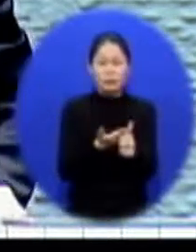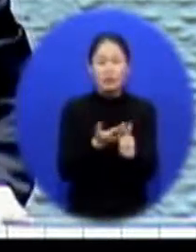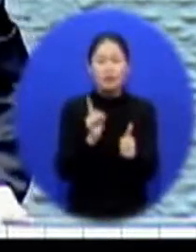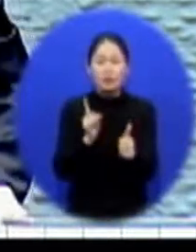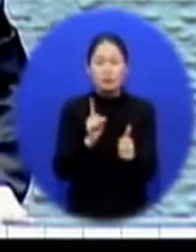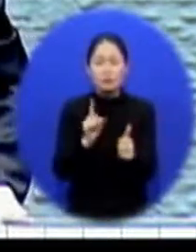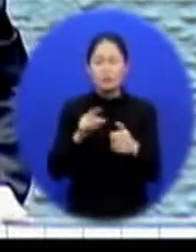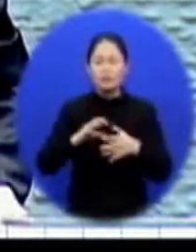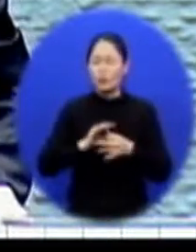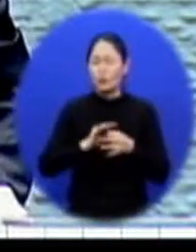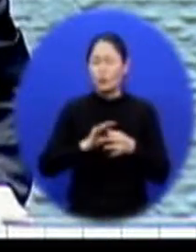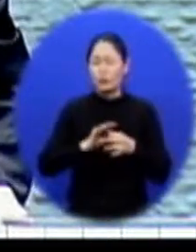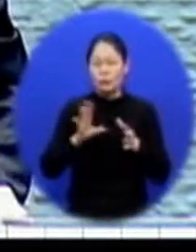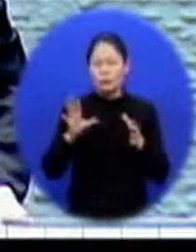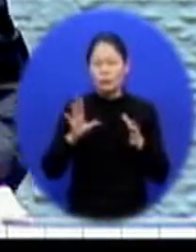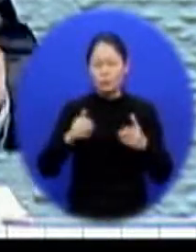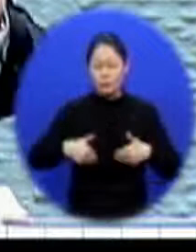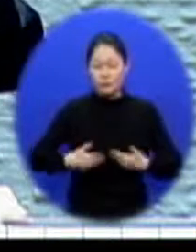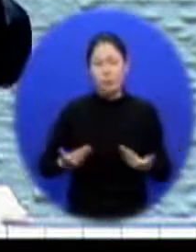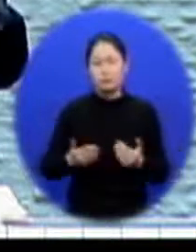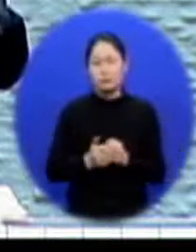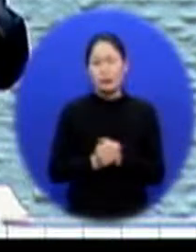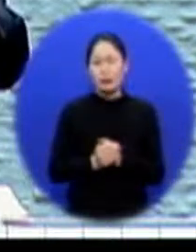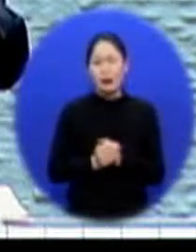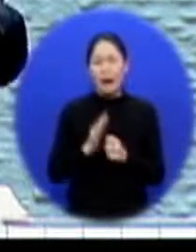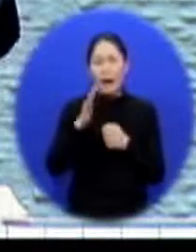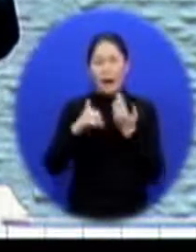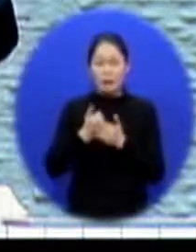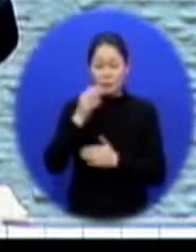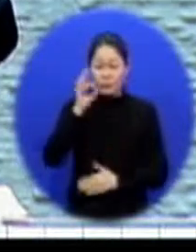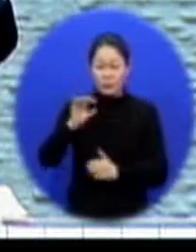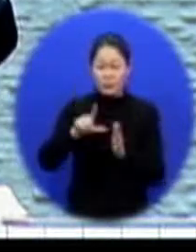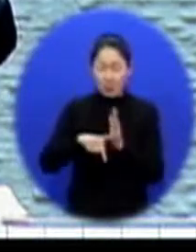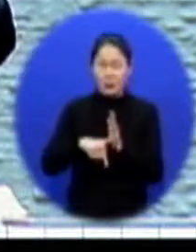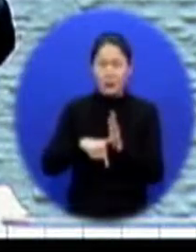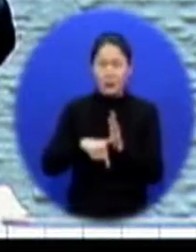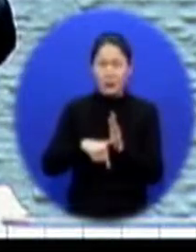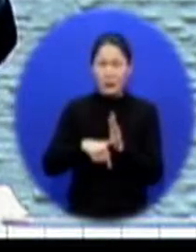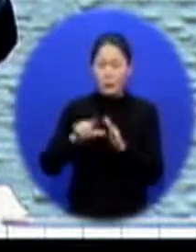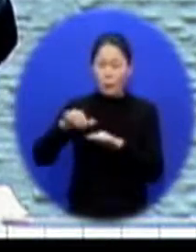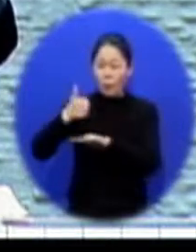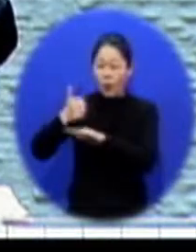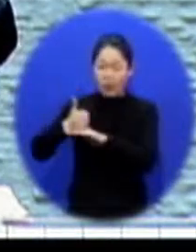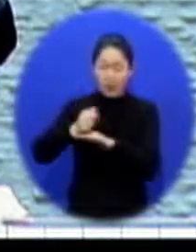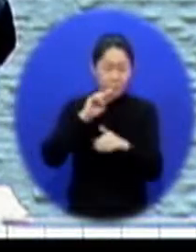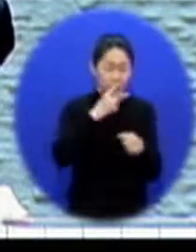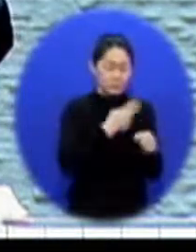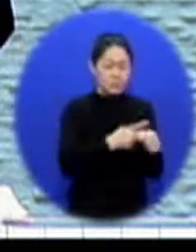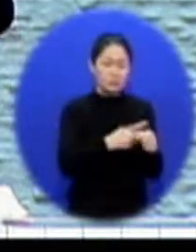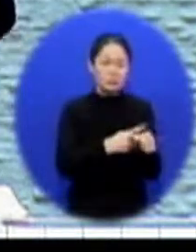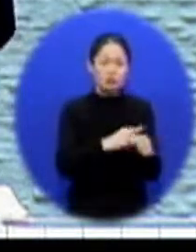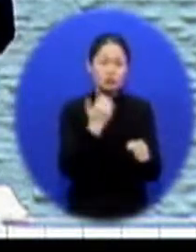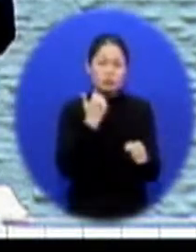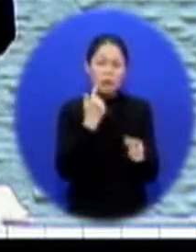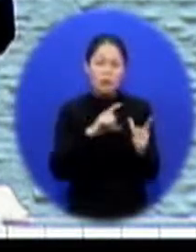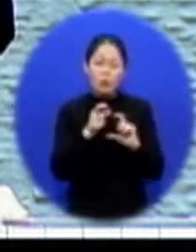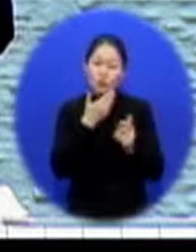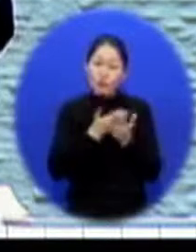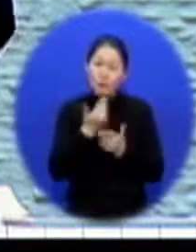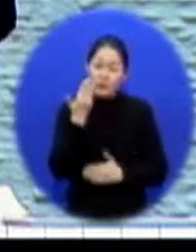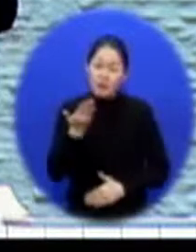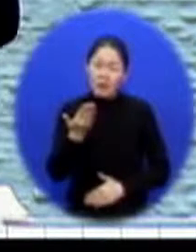하나님의 눈에 보기에 아그립바 왕과 사도바울 도대체 누가 귀하